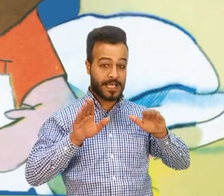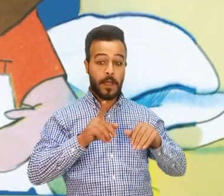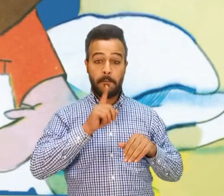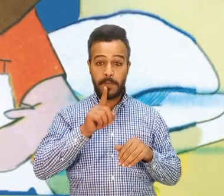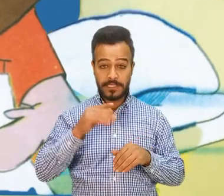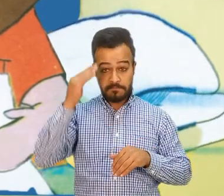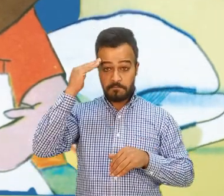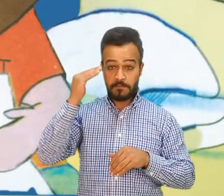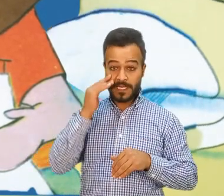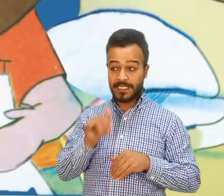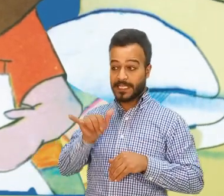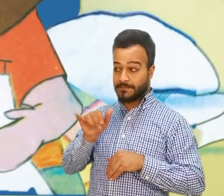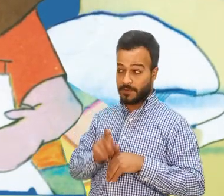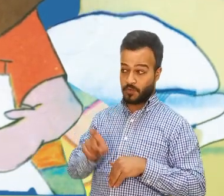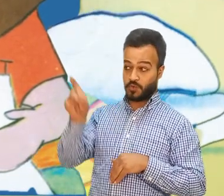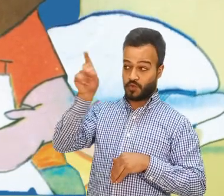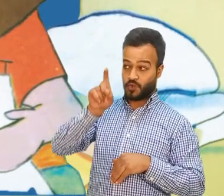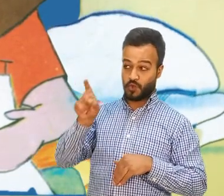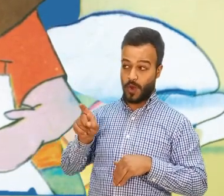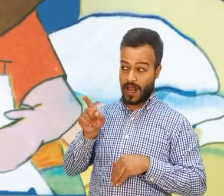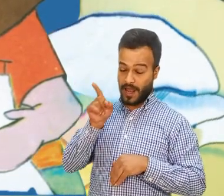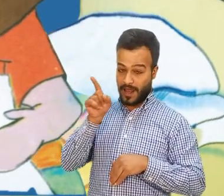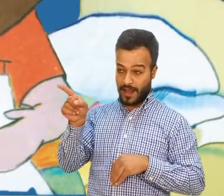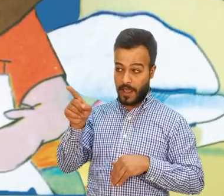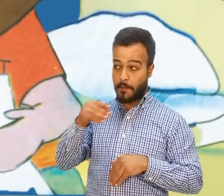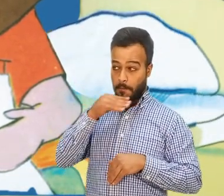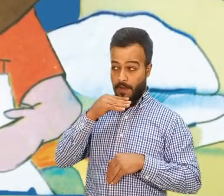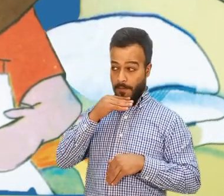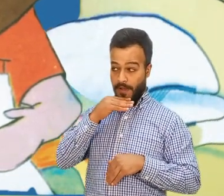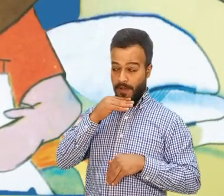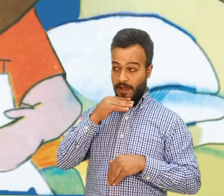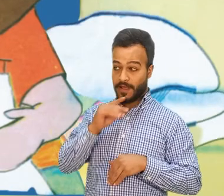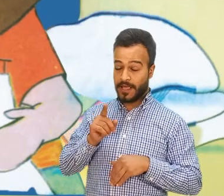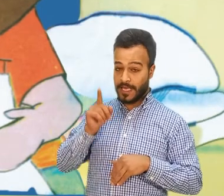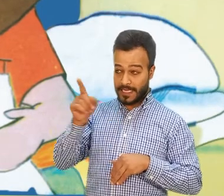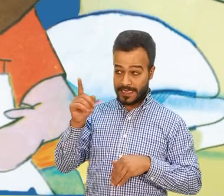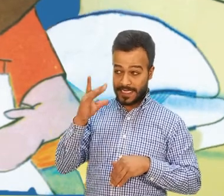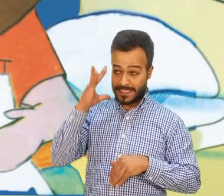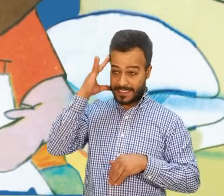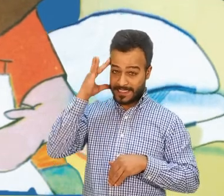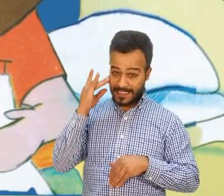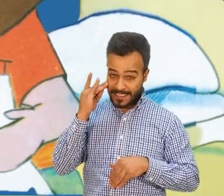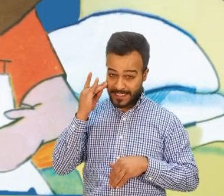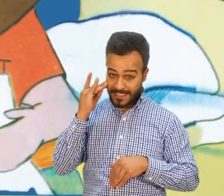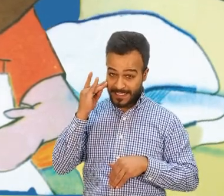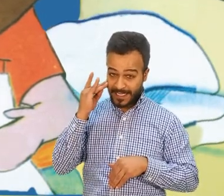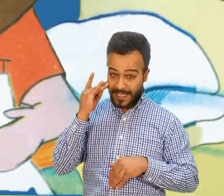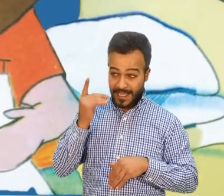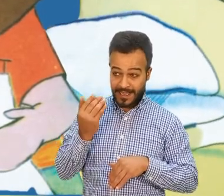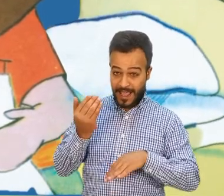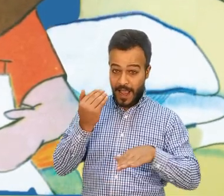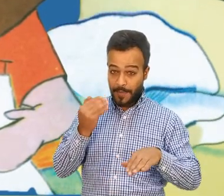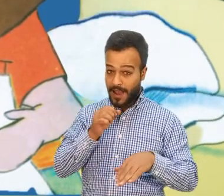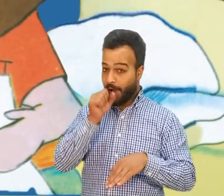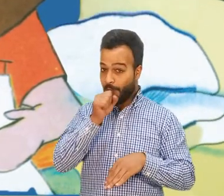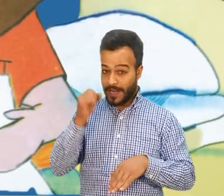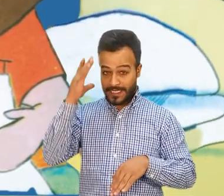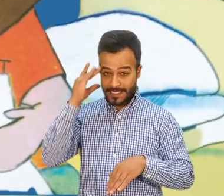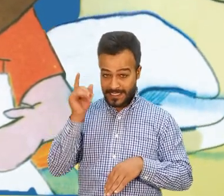ولكن ياسمين سألته: بابا، هل نسيت؟ ألم تغني